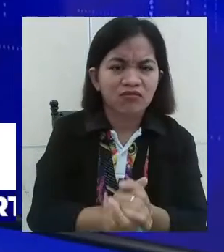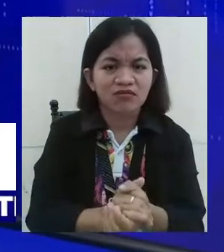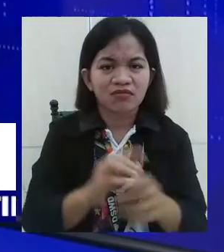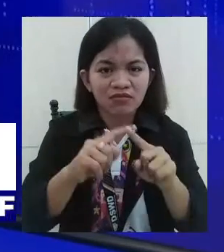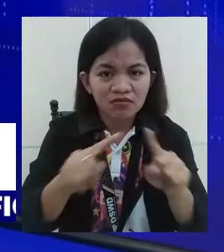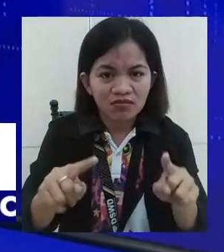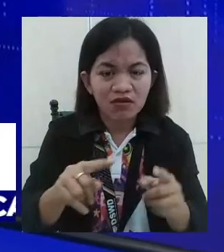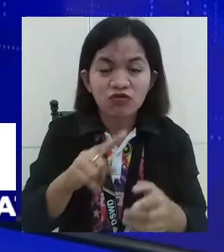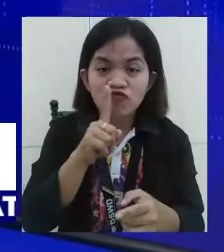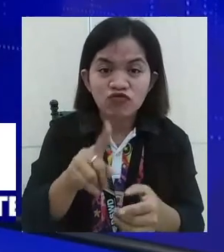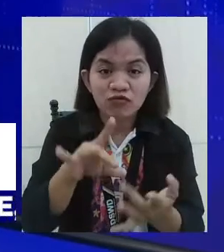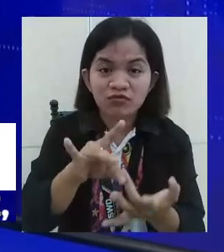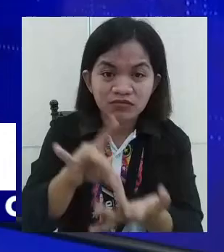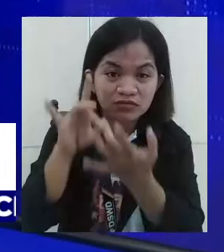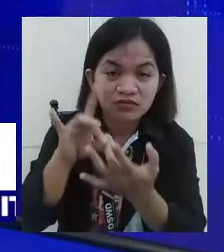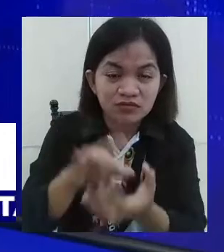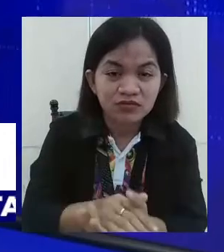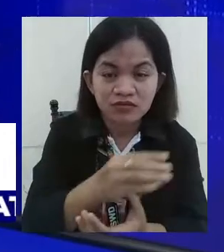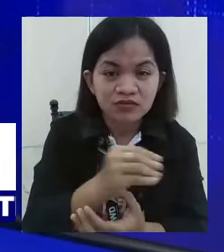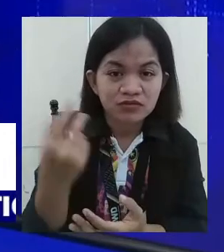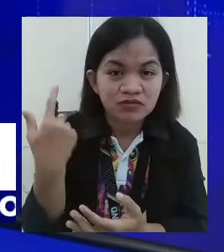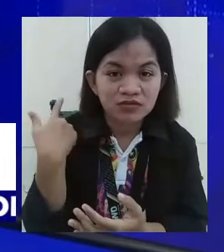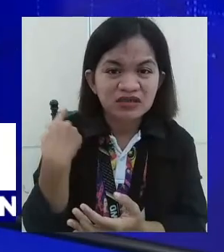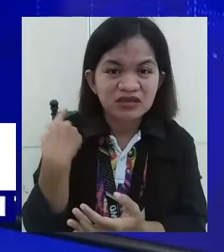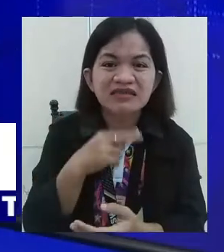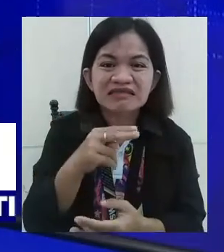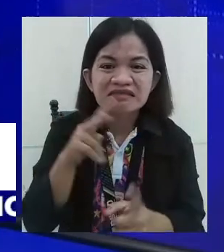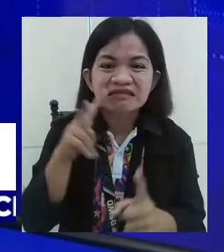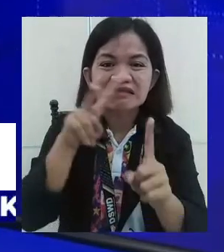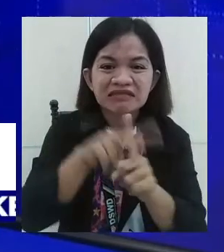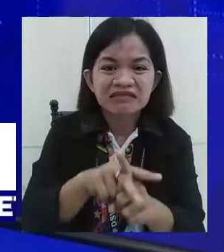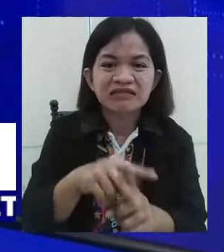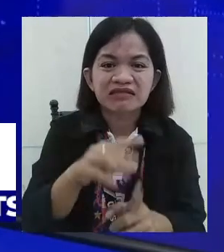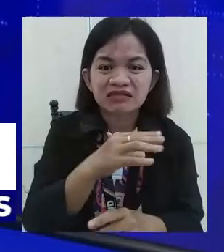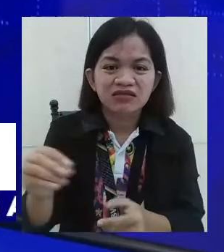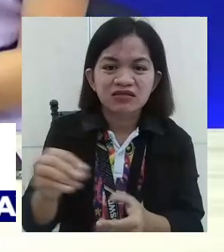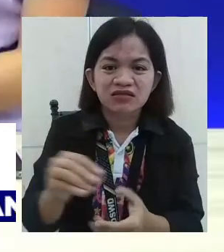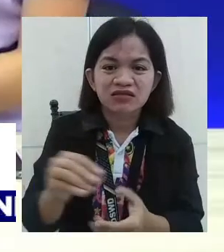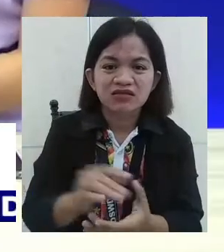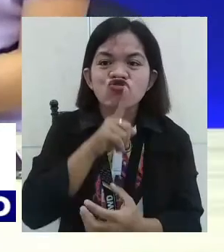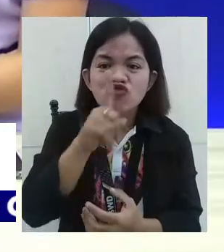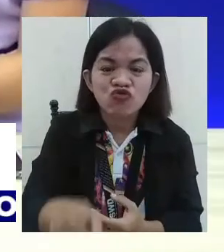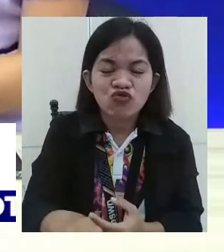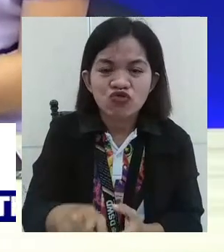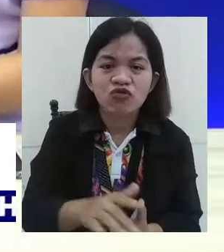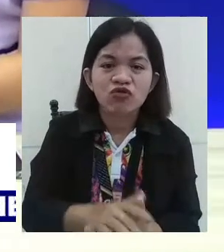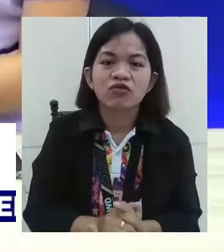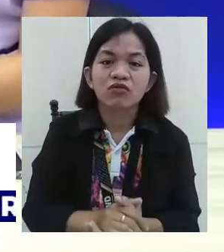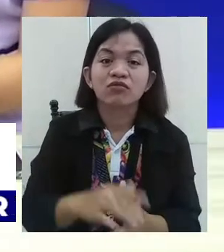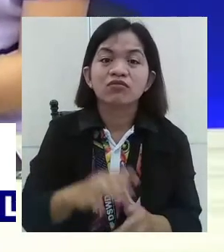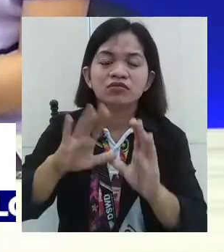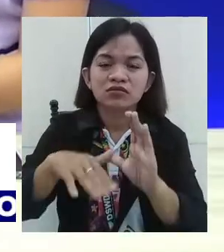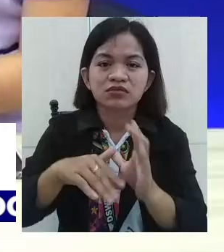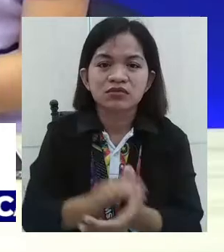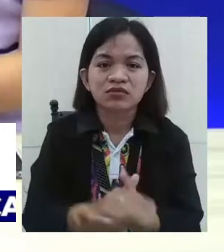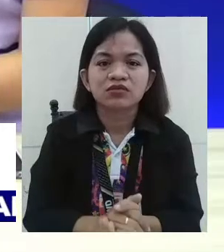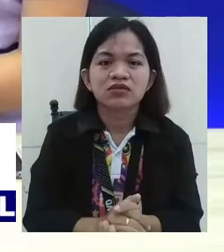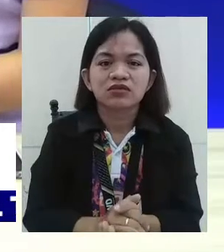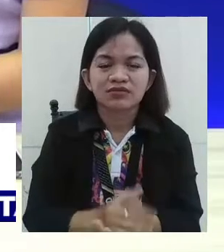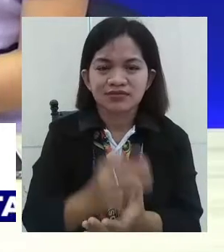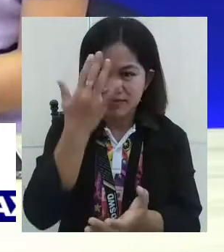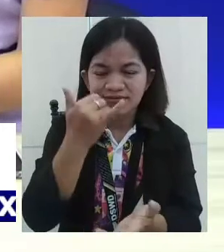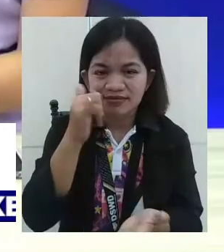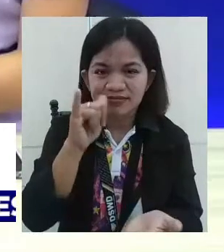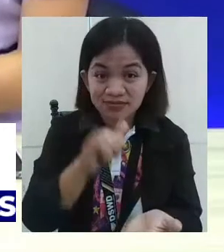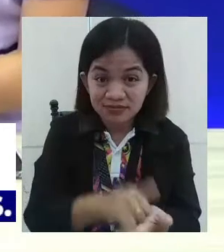yon, hindi siya applicable doon sa isang specific na kapansanan, uri. Yung mga ganon, that's why it is really but important that we have to